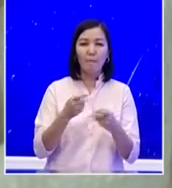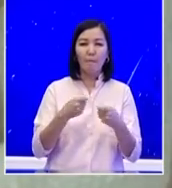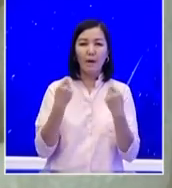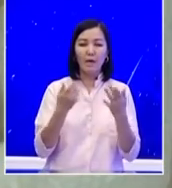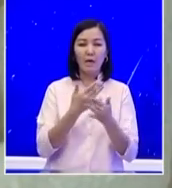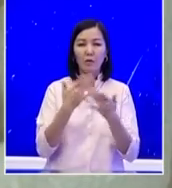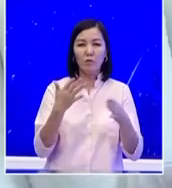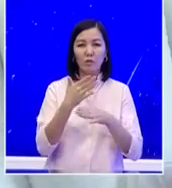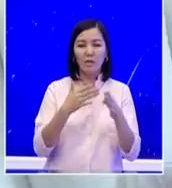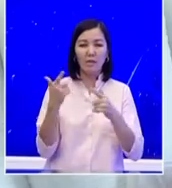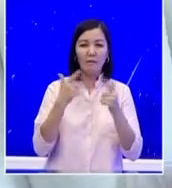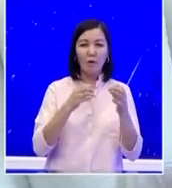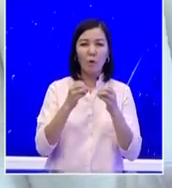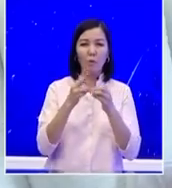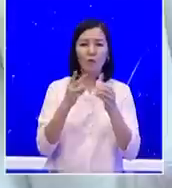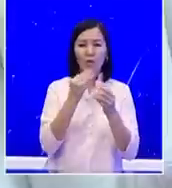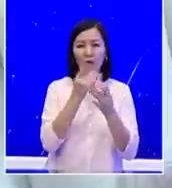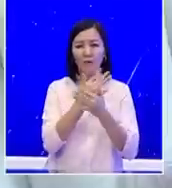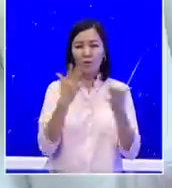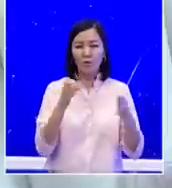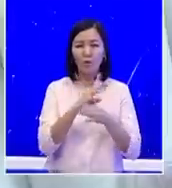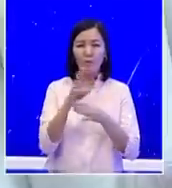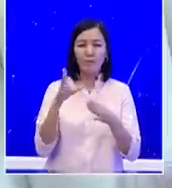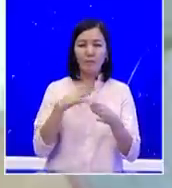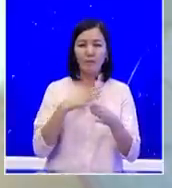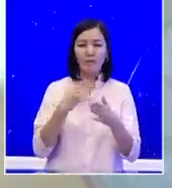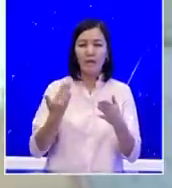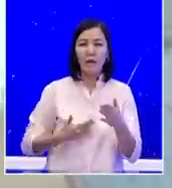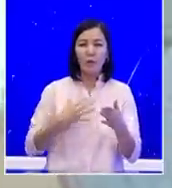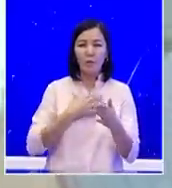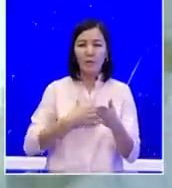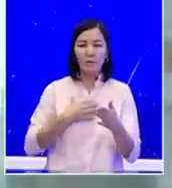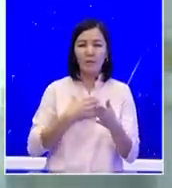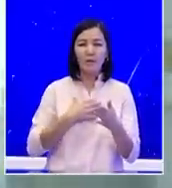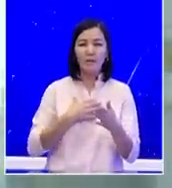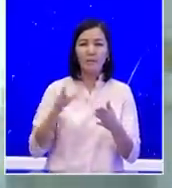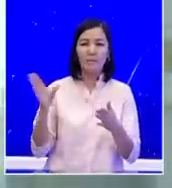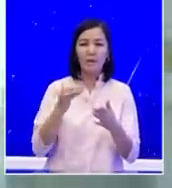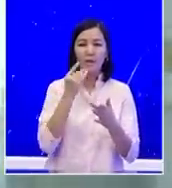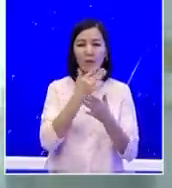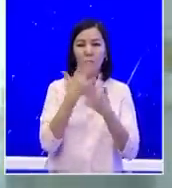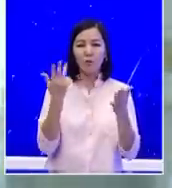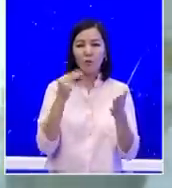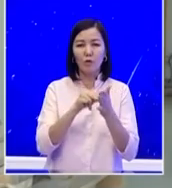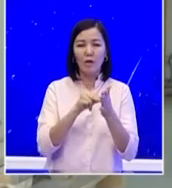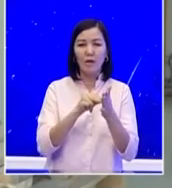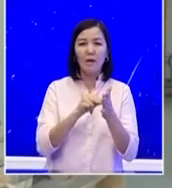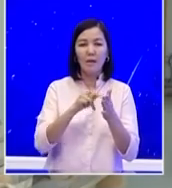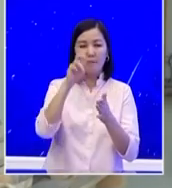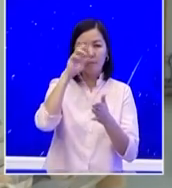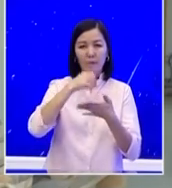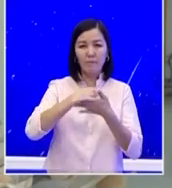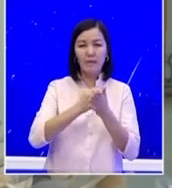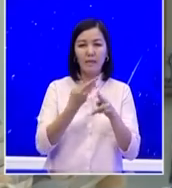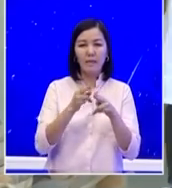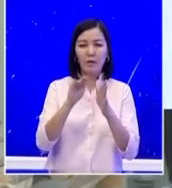жартылай фабрикаттың 12 түрімен қамтамасыз етеді. Әрі әлеуметтік маңызы бар барлық азық-түлік тауарларының бағасы үкімет белгілеген ең